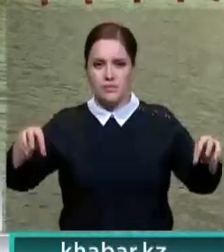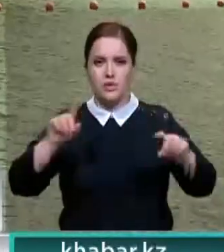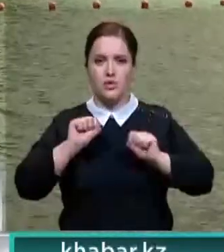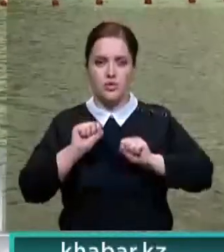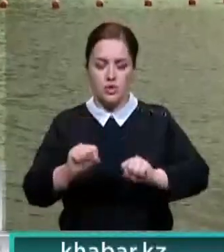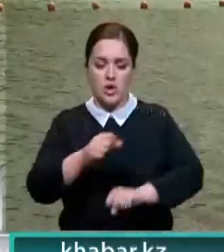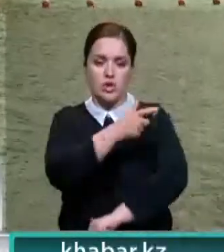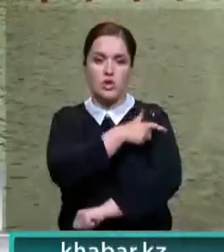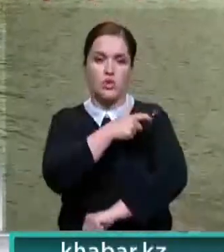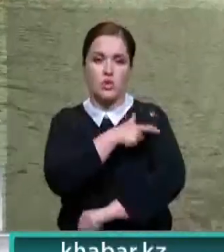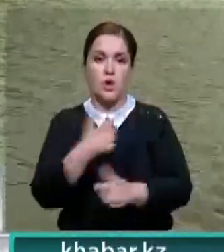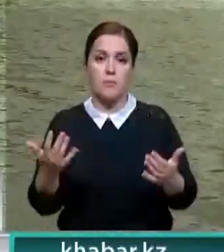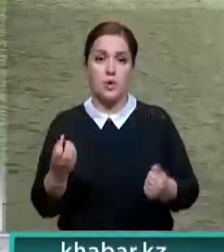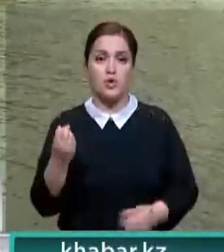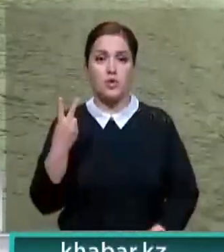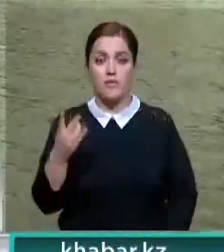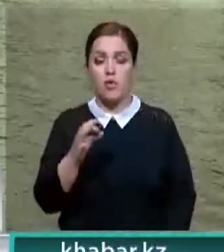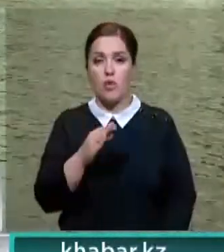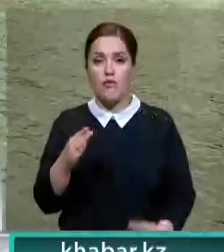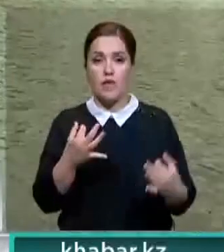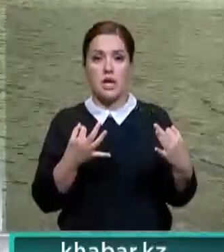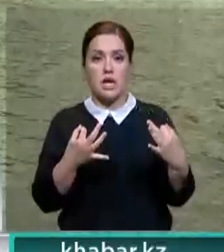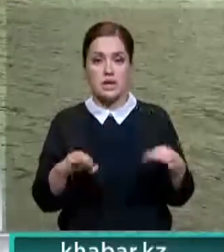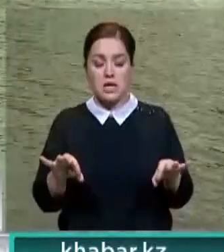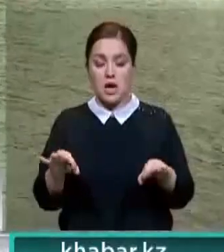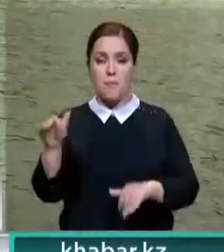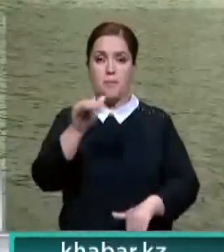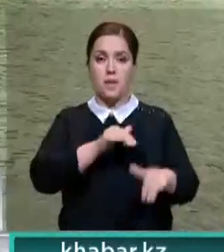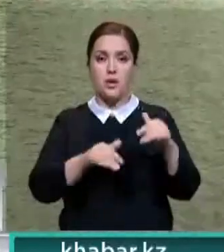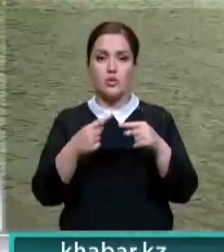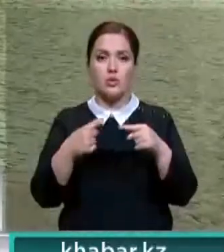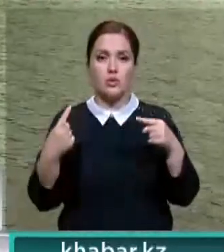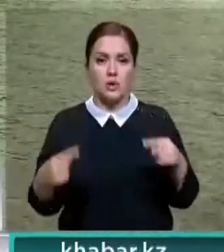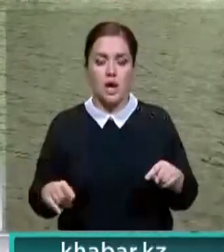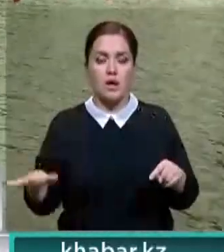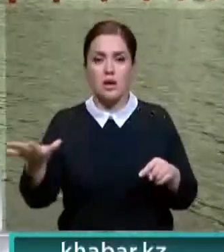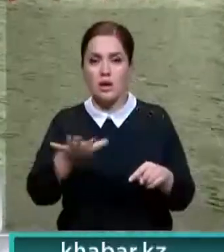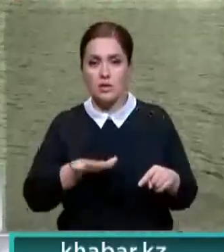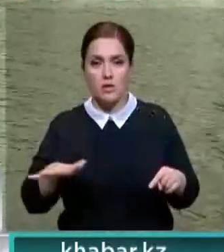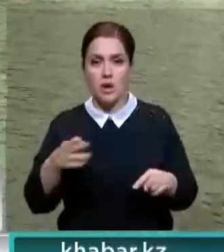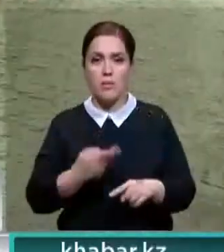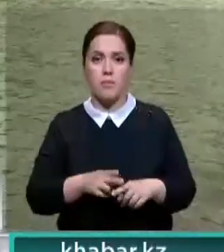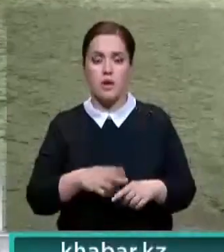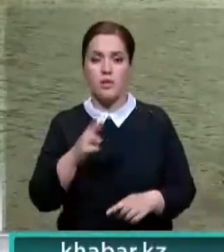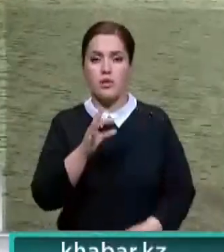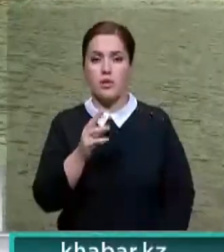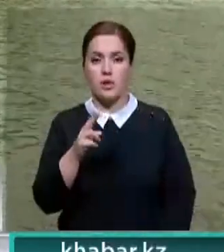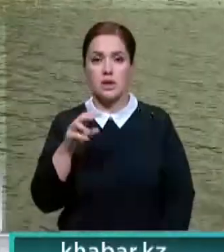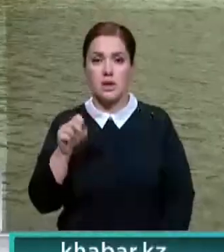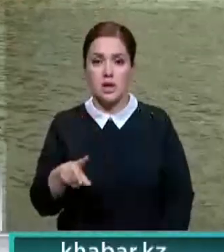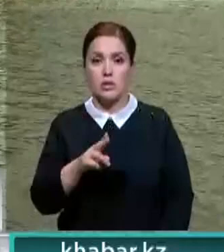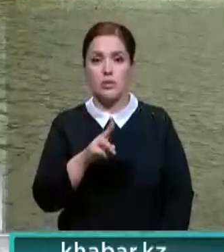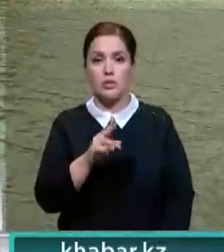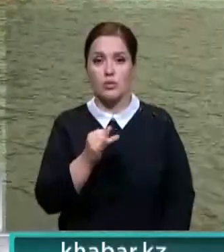дежурят спасатели. Еще 2 официально разрешенных пляжа находятся в других районах столицы, в жилых массивах Коктал и Кюйгинжар.